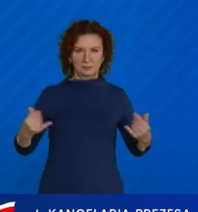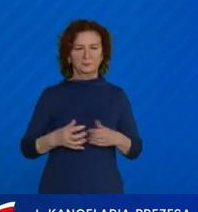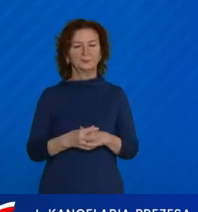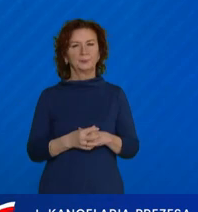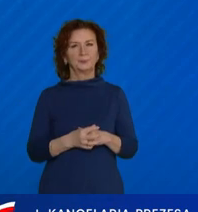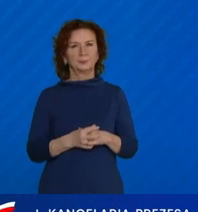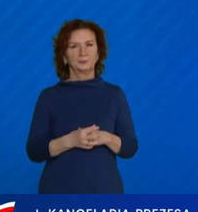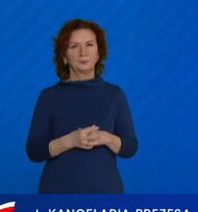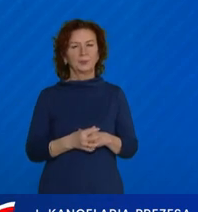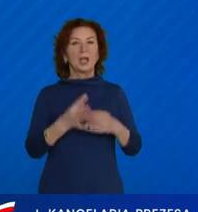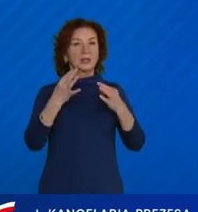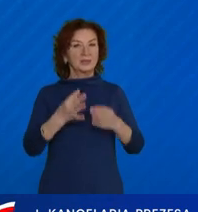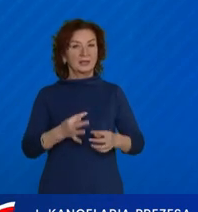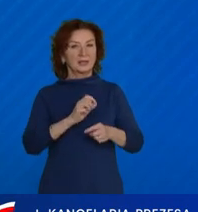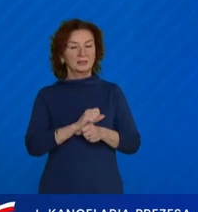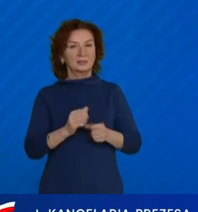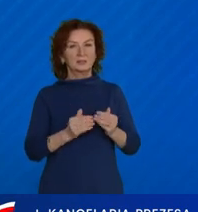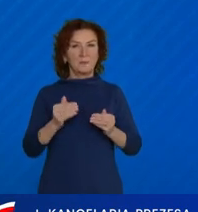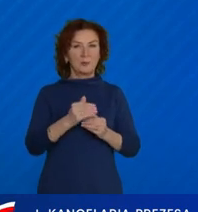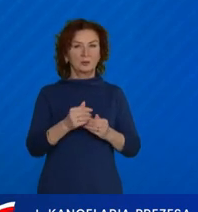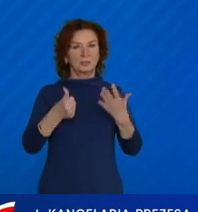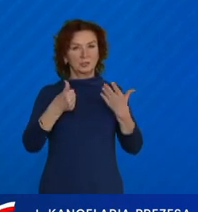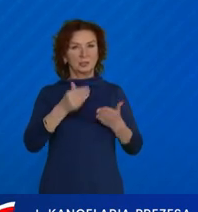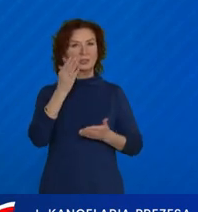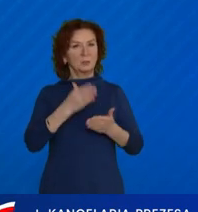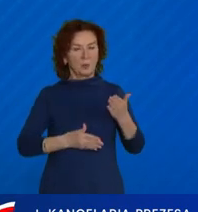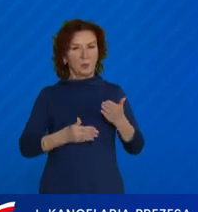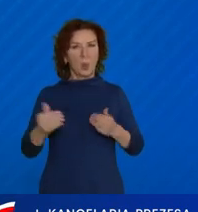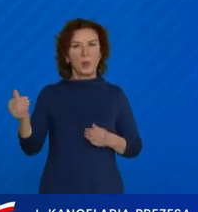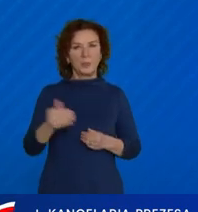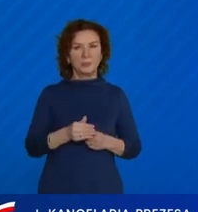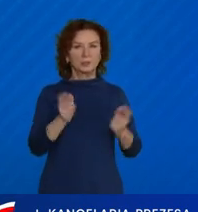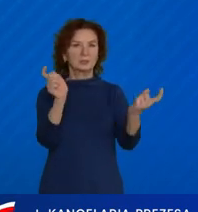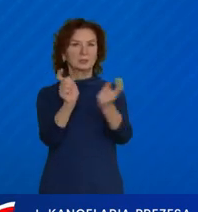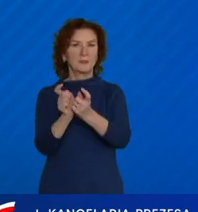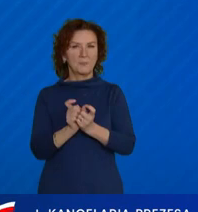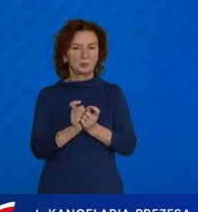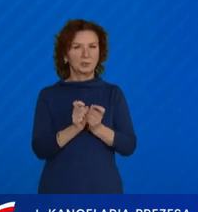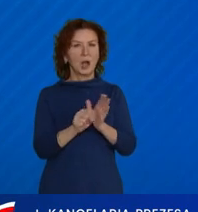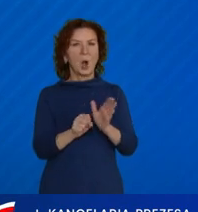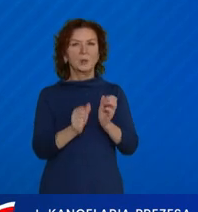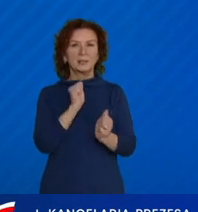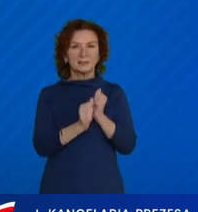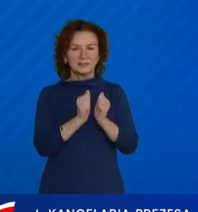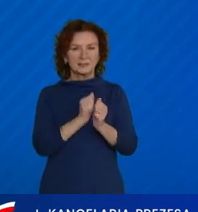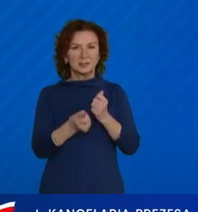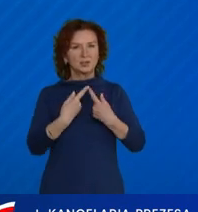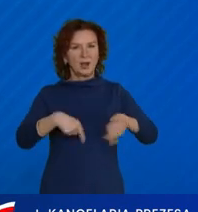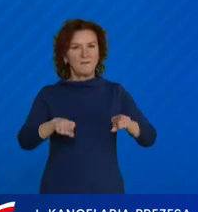mamy ponad 6,5 tysiąca punktów, które od stycznia realizują szczepienia